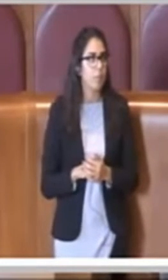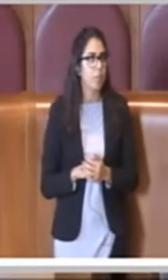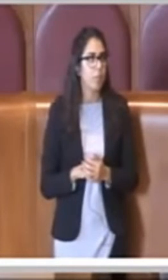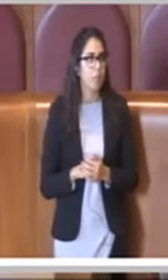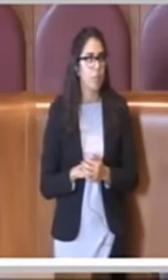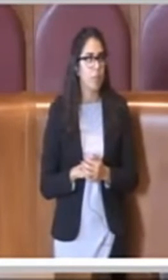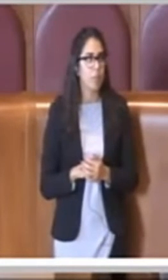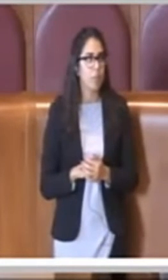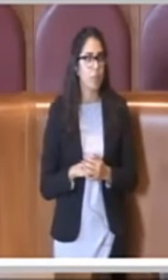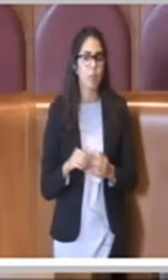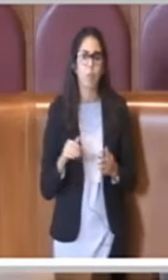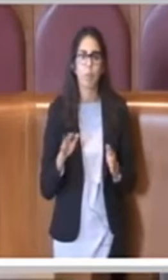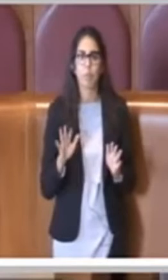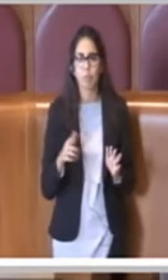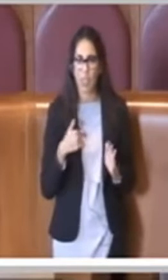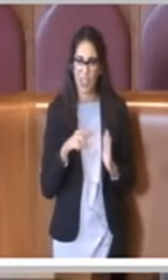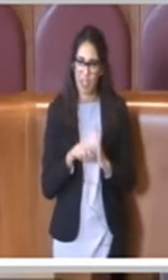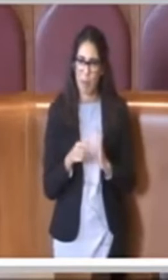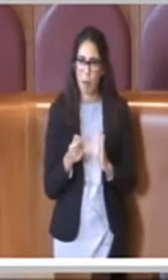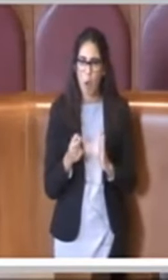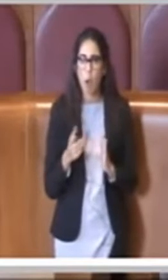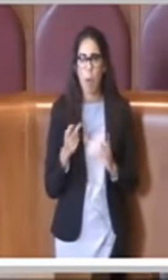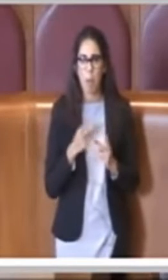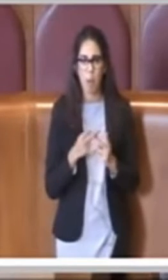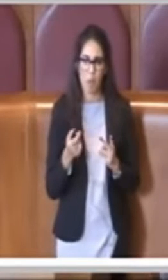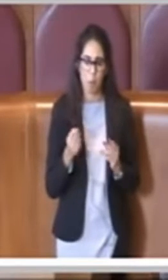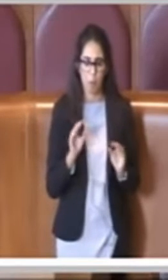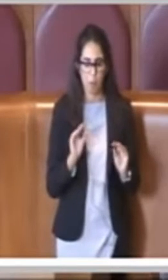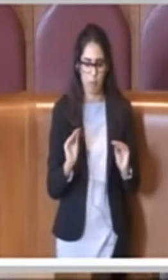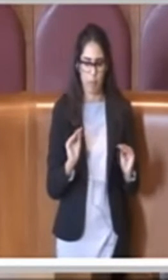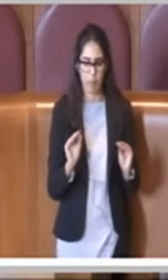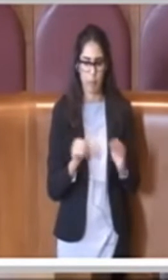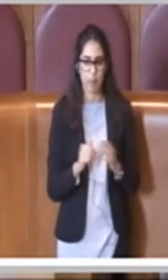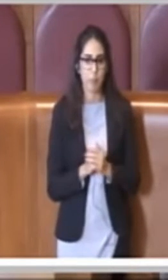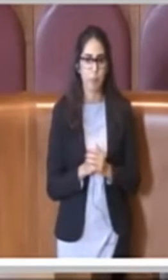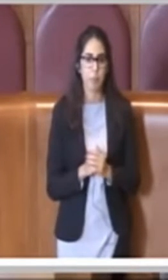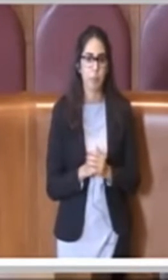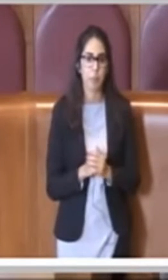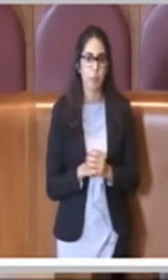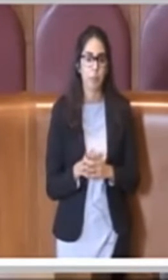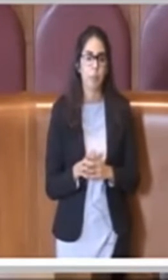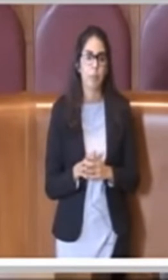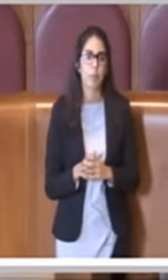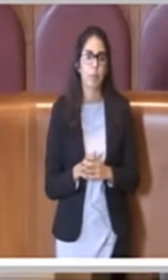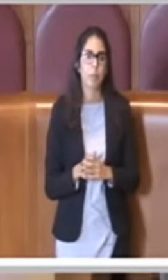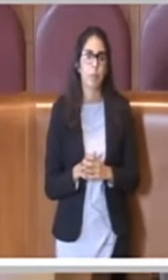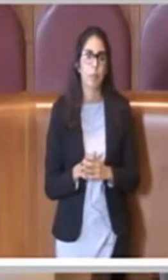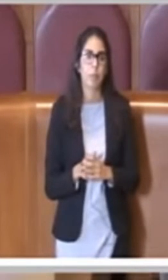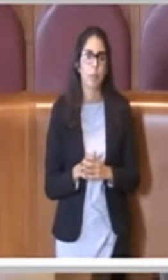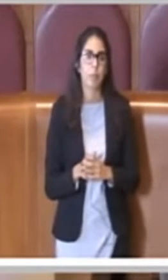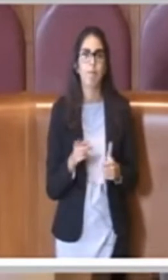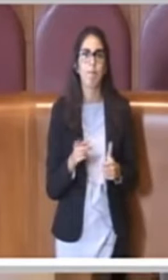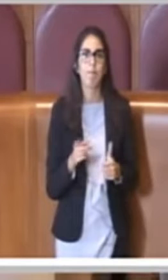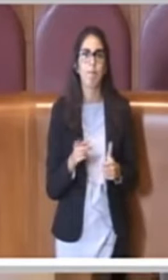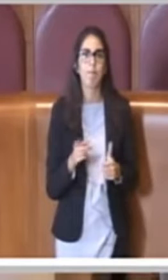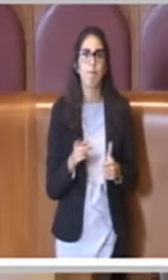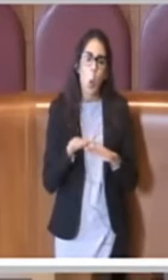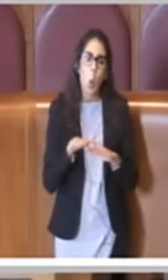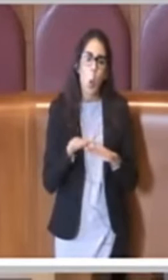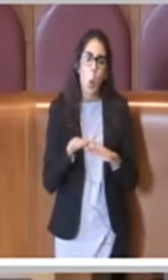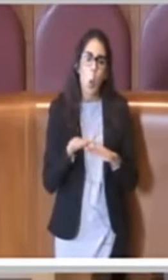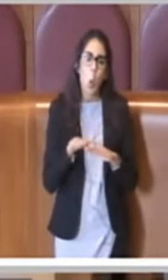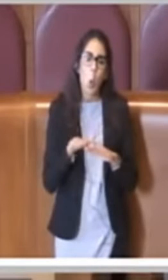fare, anche se ho poco tempo, di fare un po' di ordine. Allora, per quanto riguarda l'utilizzo dell'area antistante il